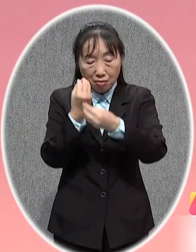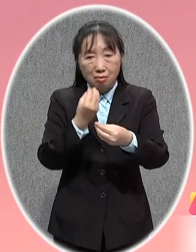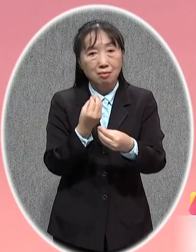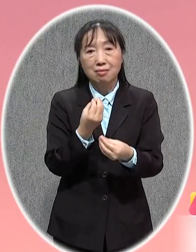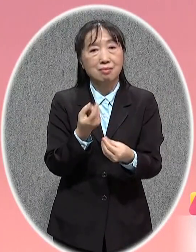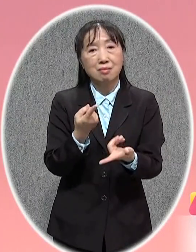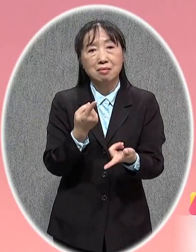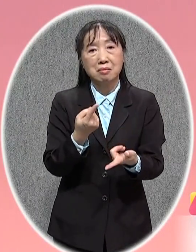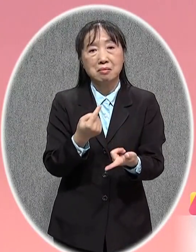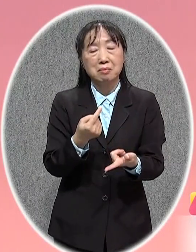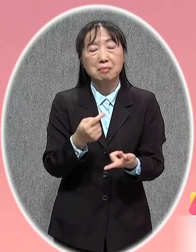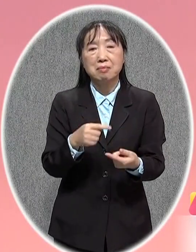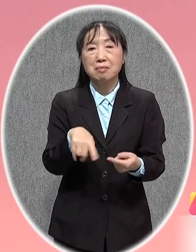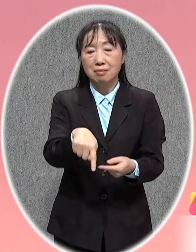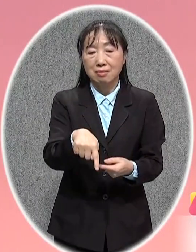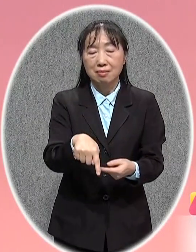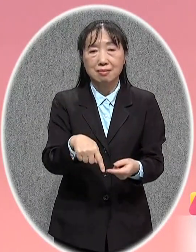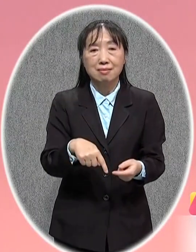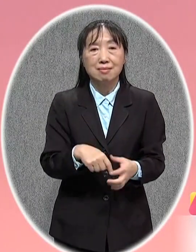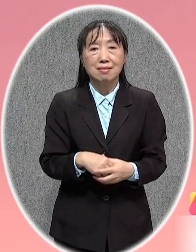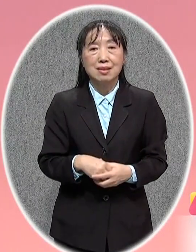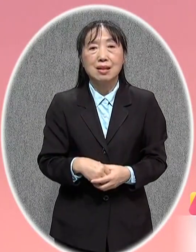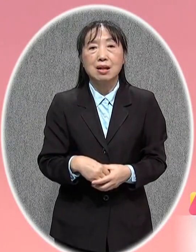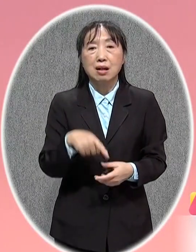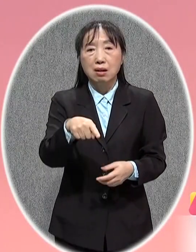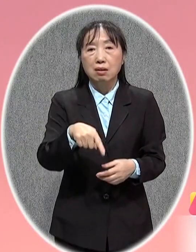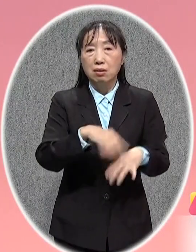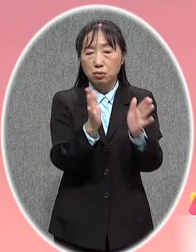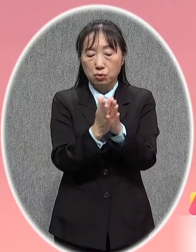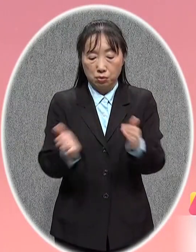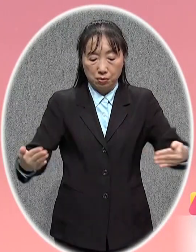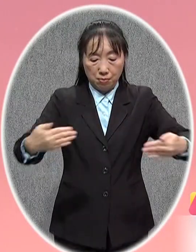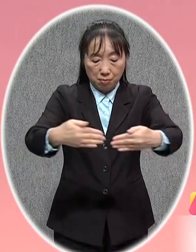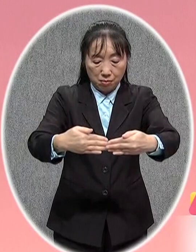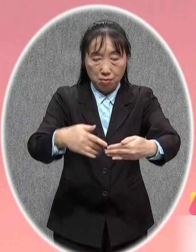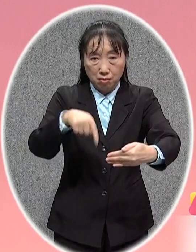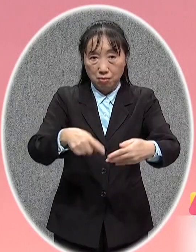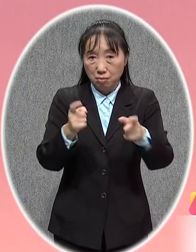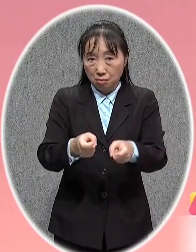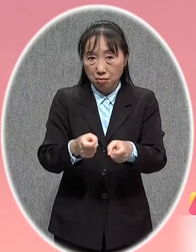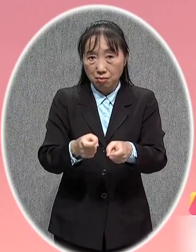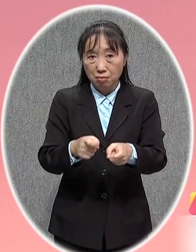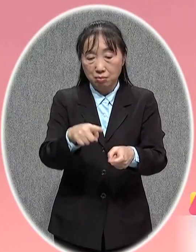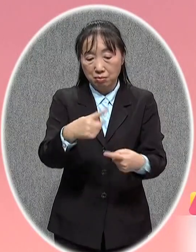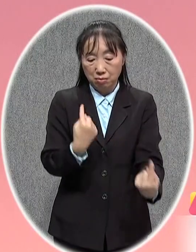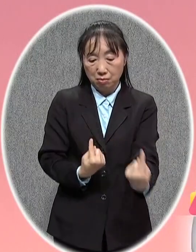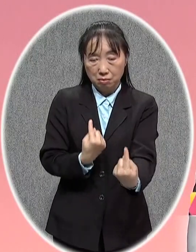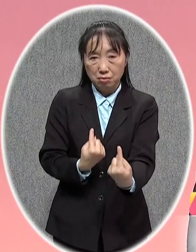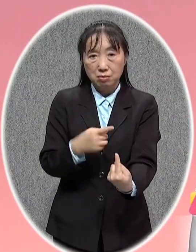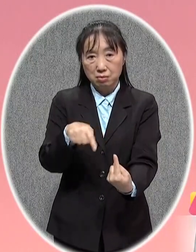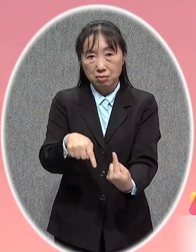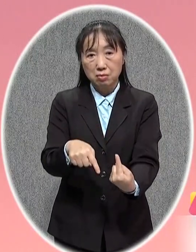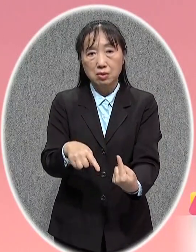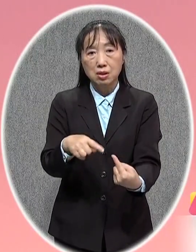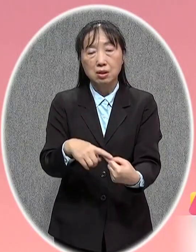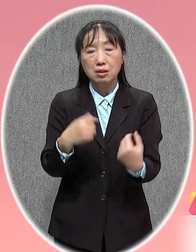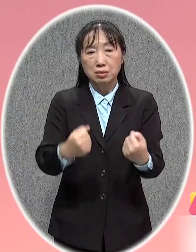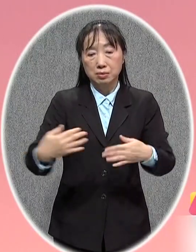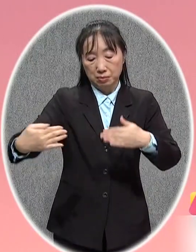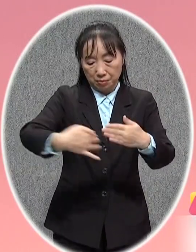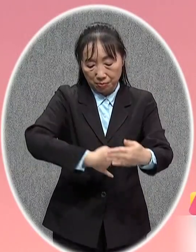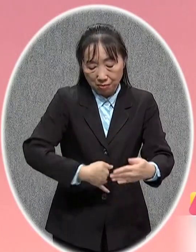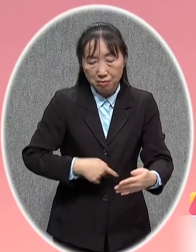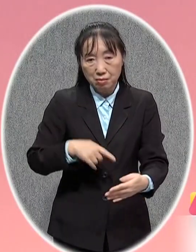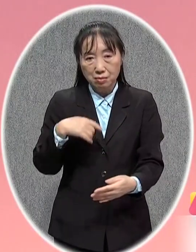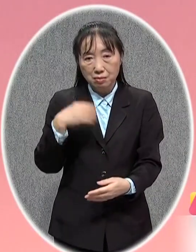但是至少在跟完全封闭的港来看的话，这里会产生空间迷航的可